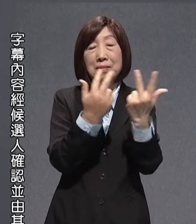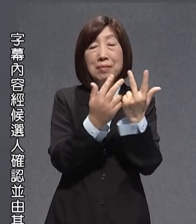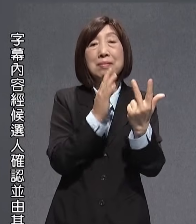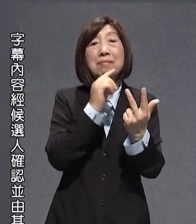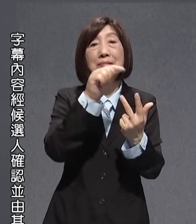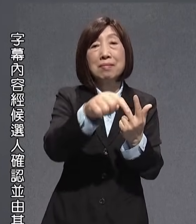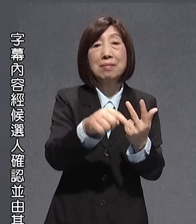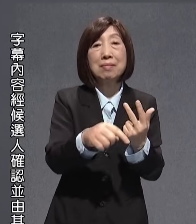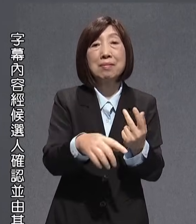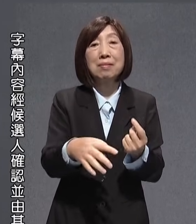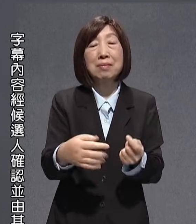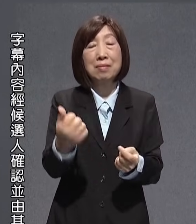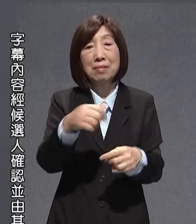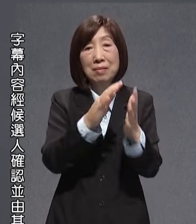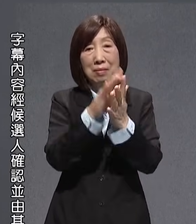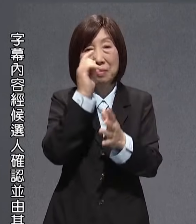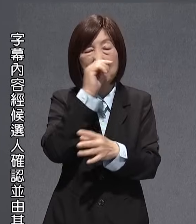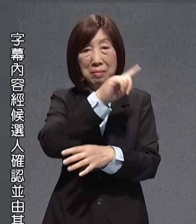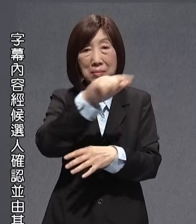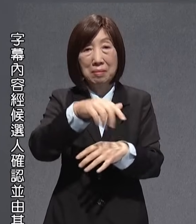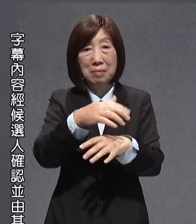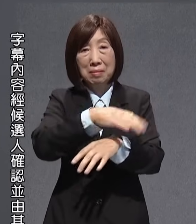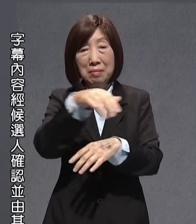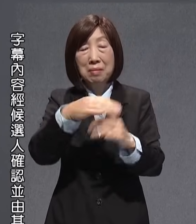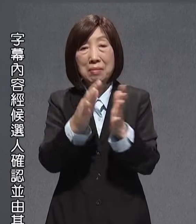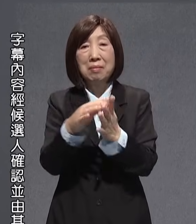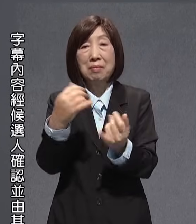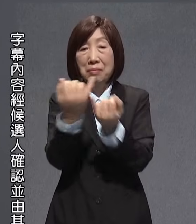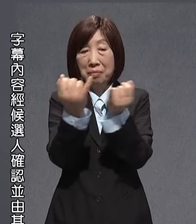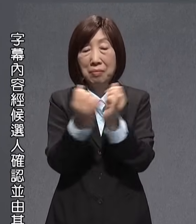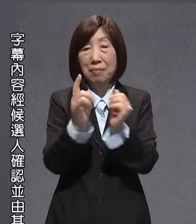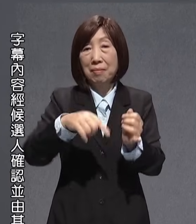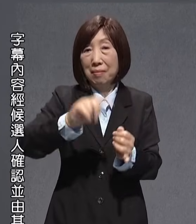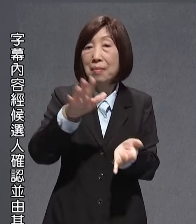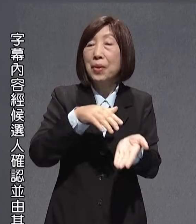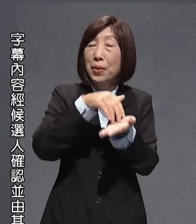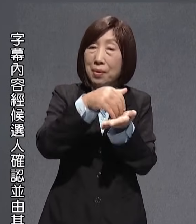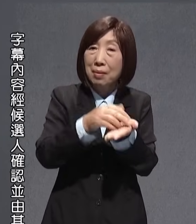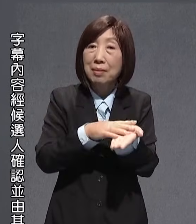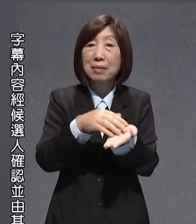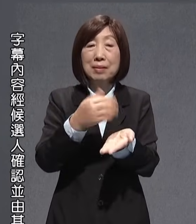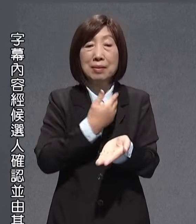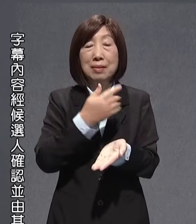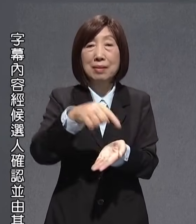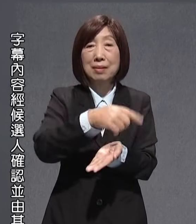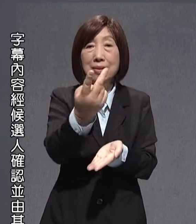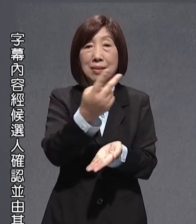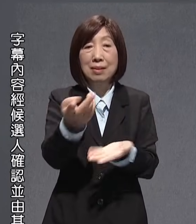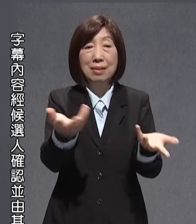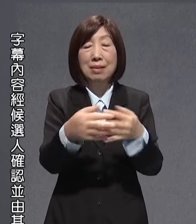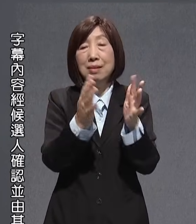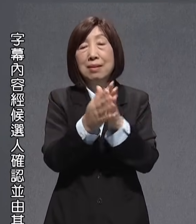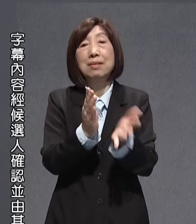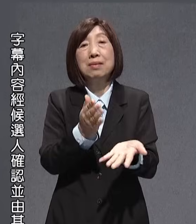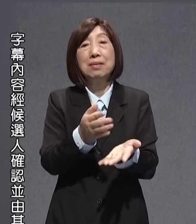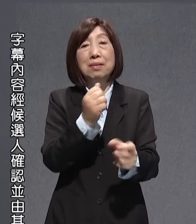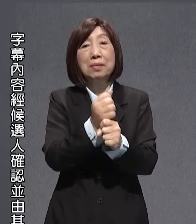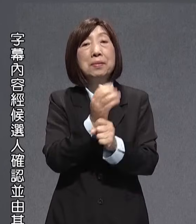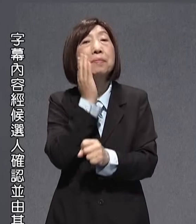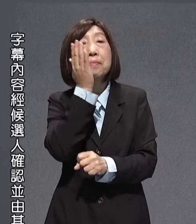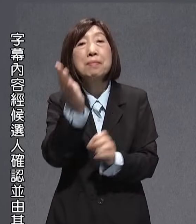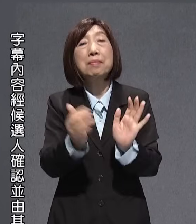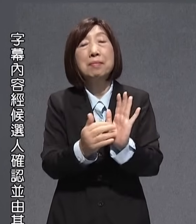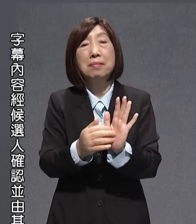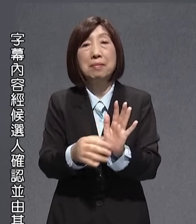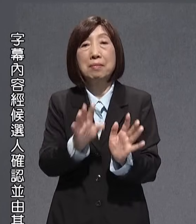敬、五股乐色山，都是女性打前锋，用温柔坚定的方式让这两个案子顺利完成。结果